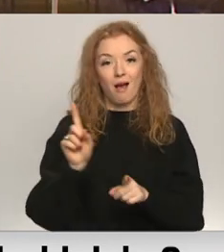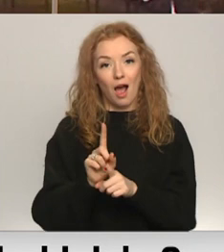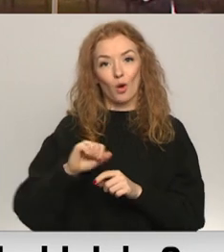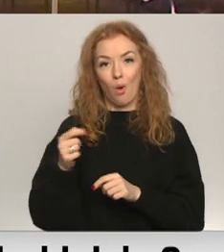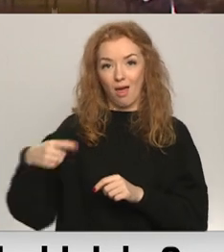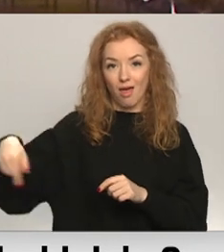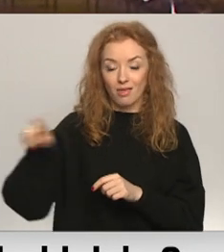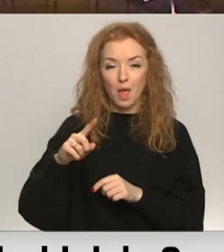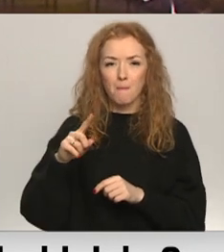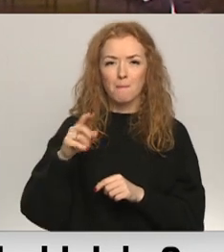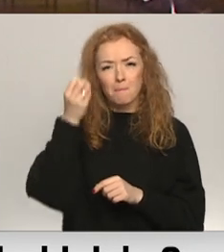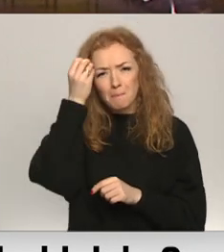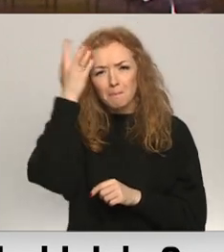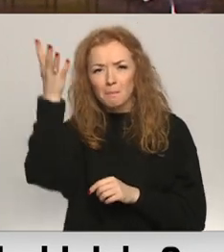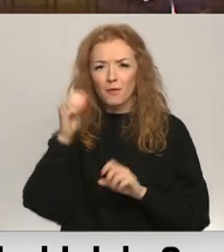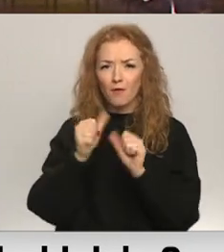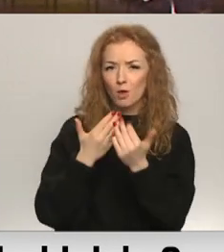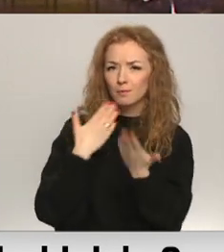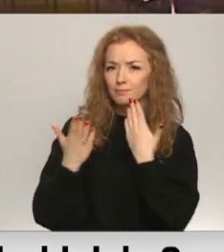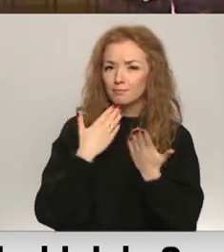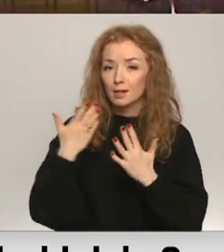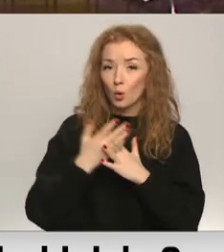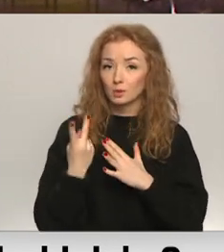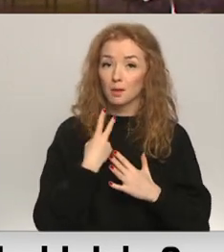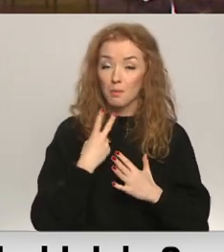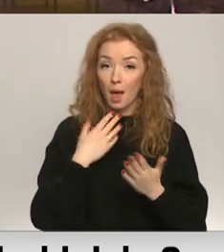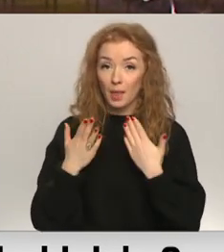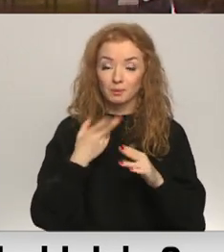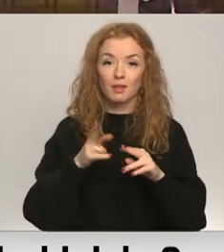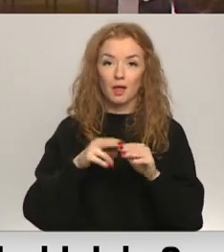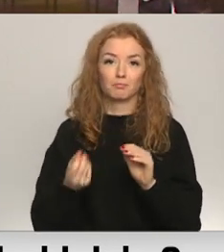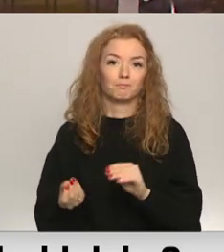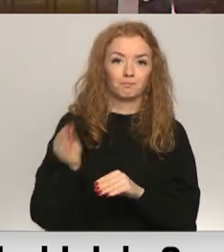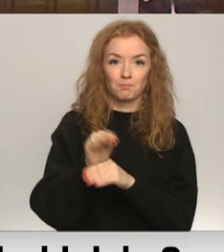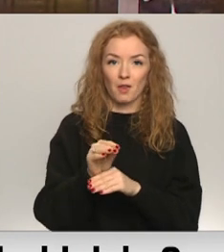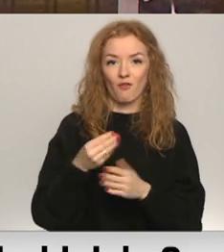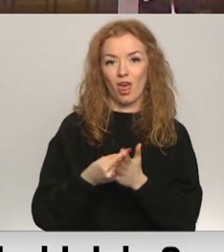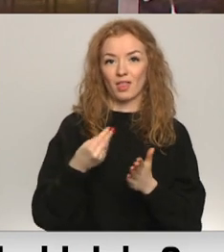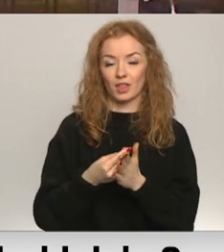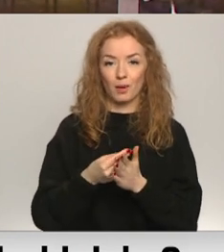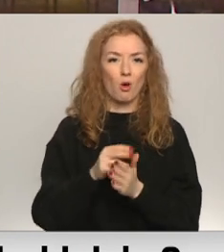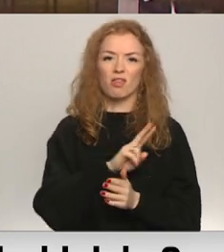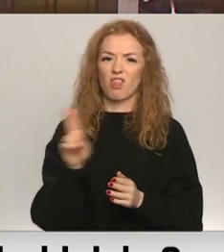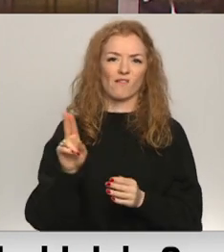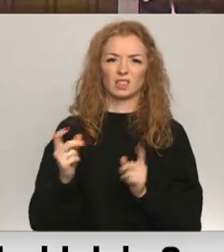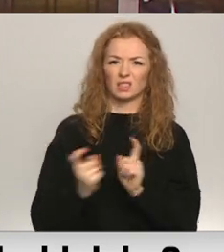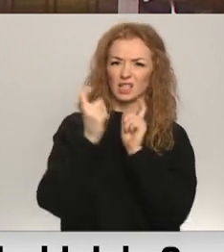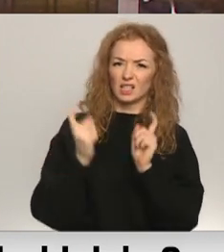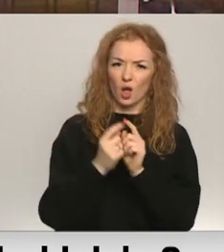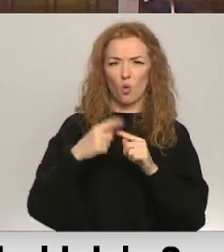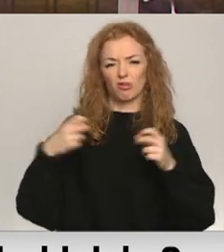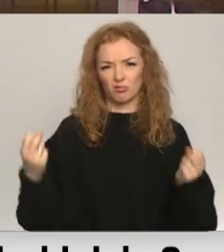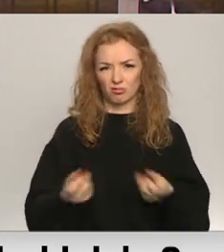tikai prasmīgi veidot savstarpējās attiecības var radīt papildu vērtību darbā, nevis kļūt par strīdu un nesaskaņu iemeslu, tā